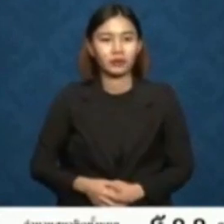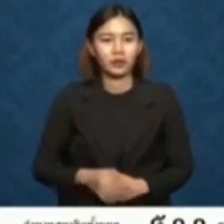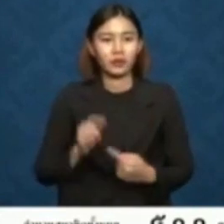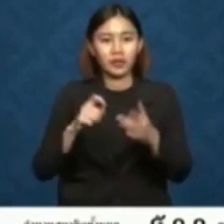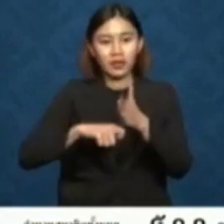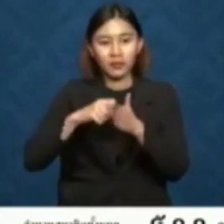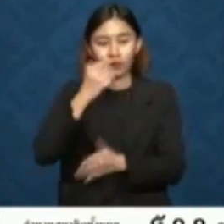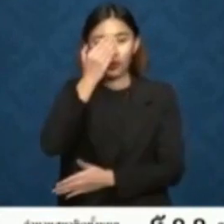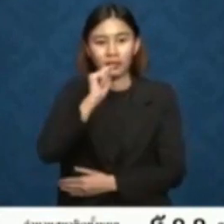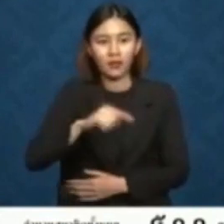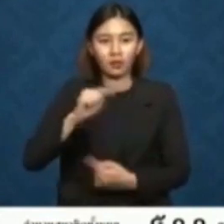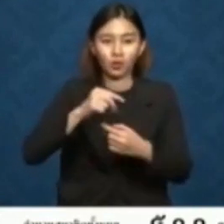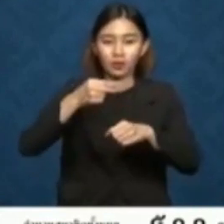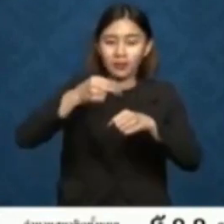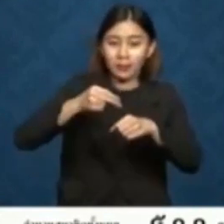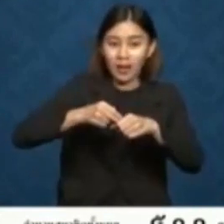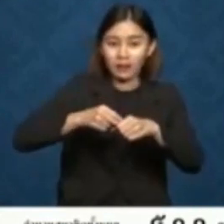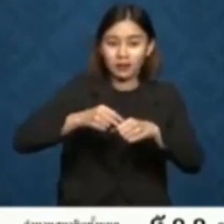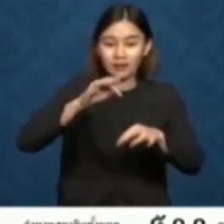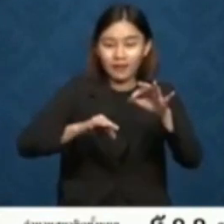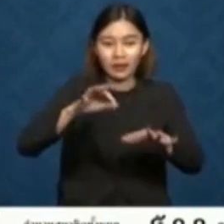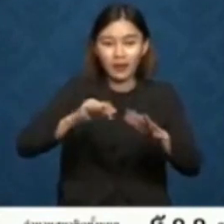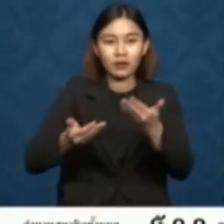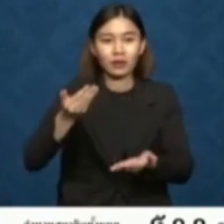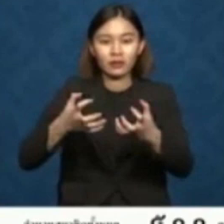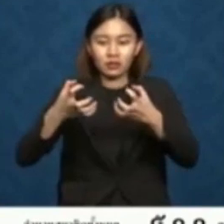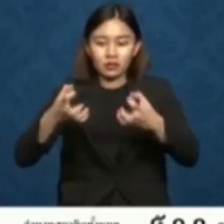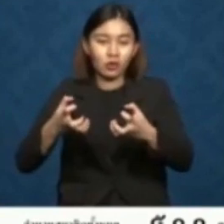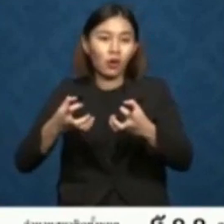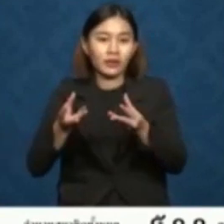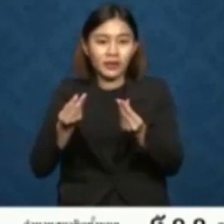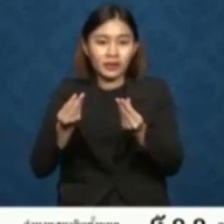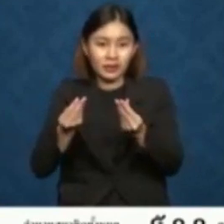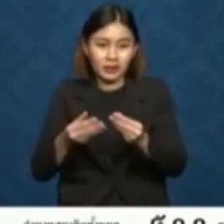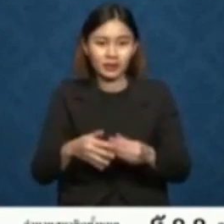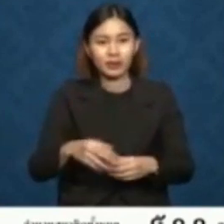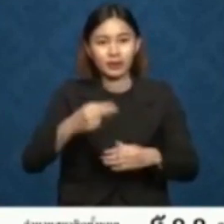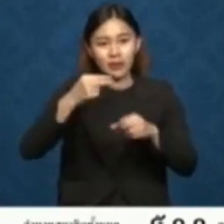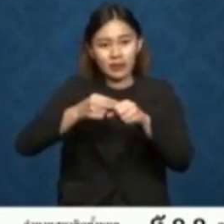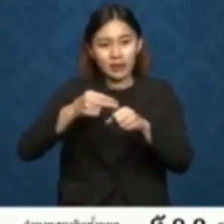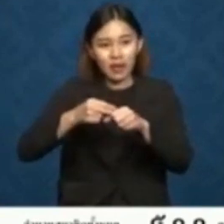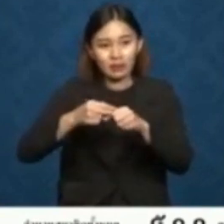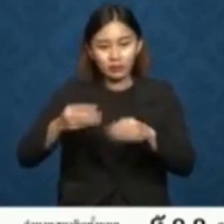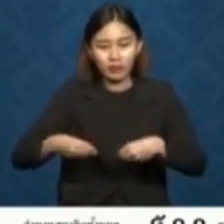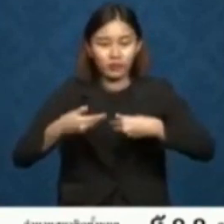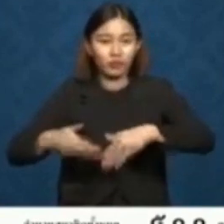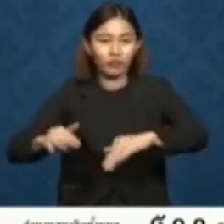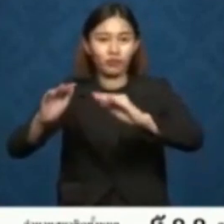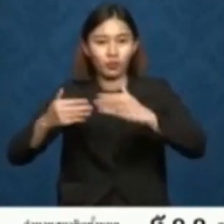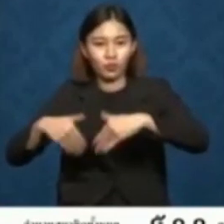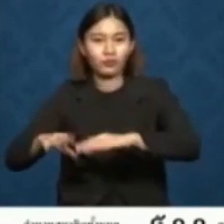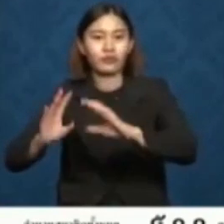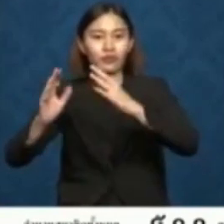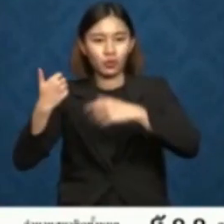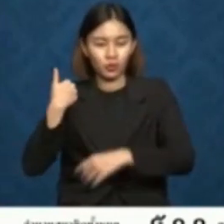ต่างๆนะครับที่เป็นสาเหตุทำให้คราบน้ำมันเนี่ยหรือที่เราเรียกว่าก้อนน้ำมันดินเนี่ยที่อยู่ในทะเลนะครับจะพัดเข้